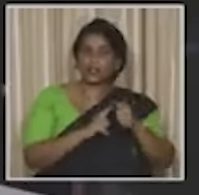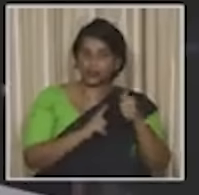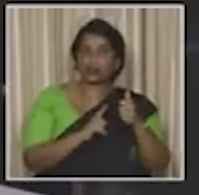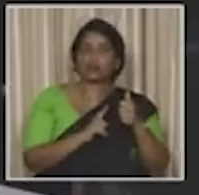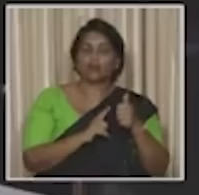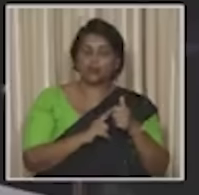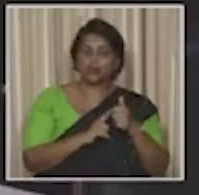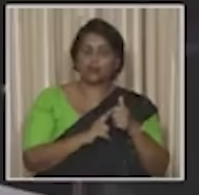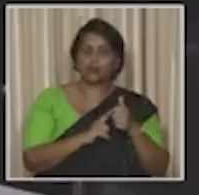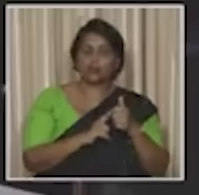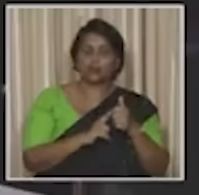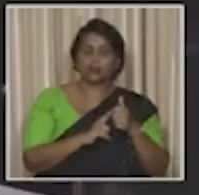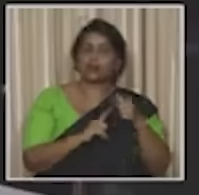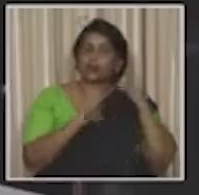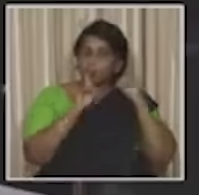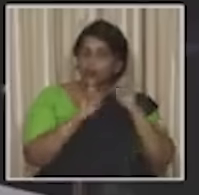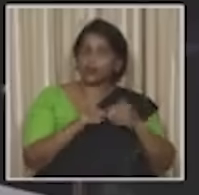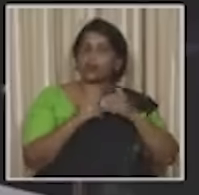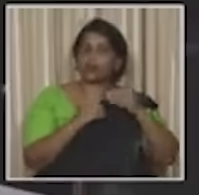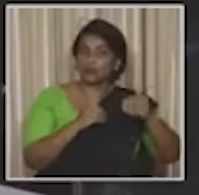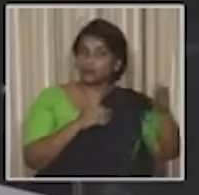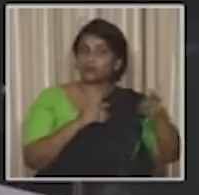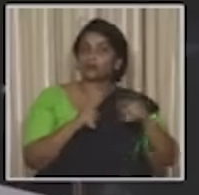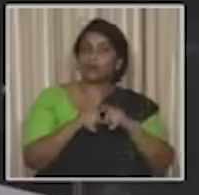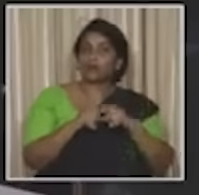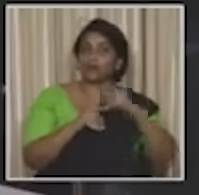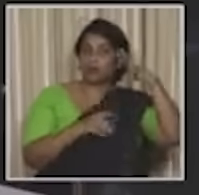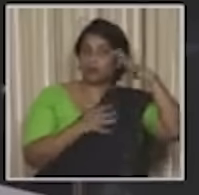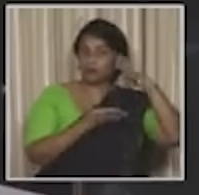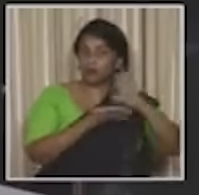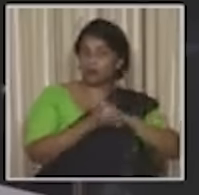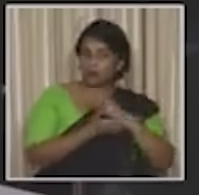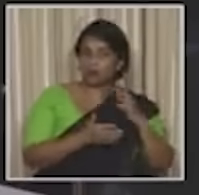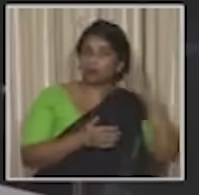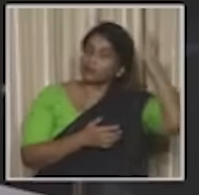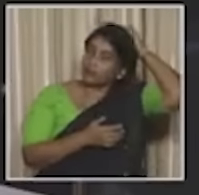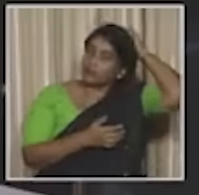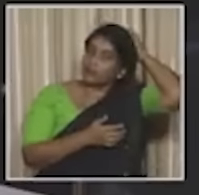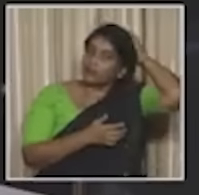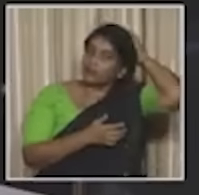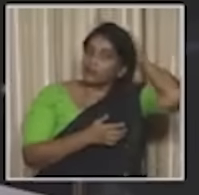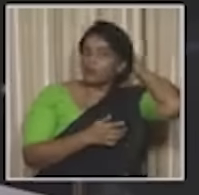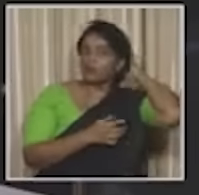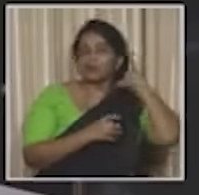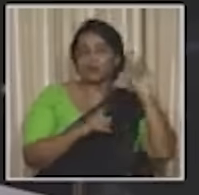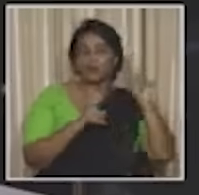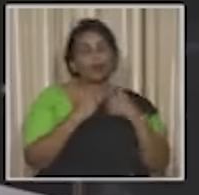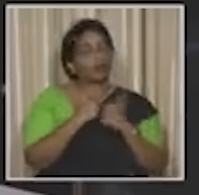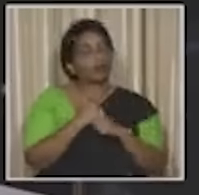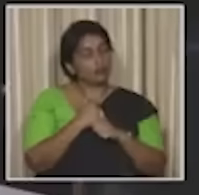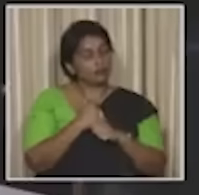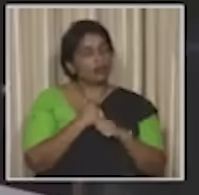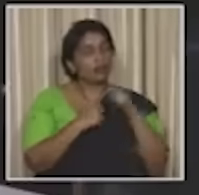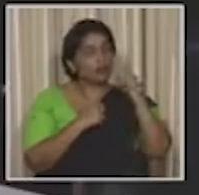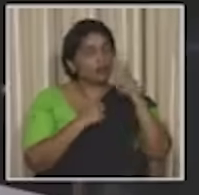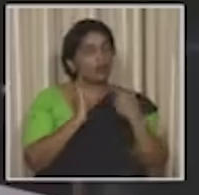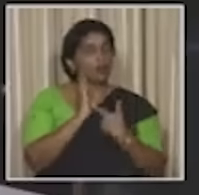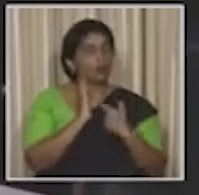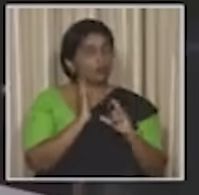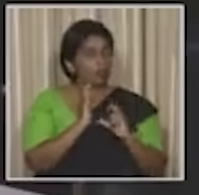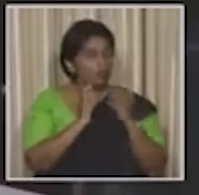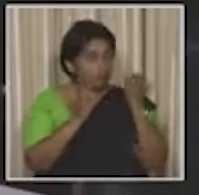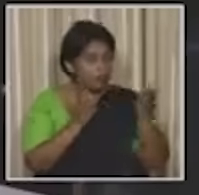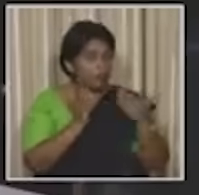Kalau awasan kita garu bantu wa. Metter vibawa tawe ati bino. Eh vibawa tawe hadan. Ogolang kita aksine tiro